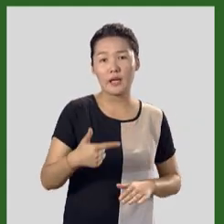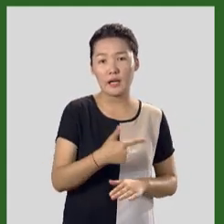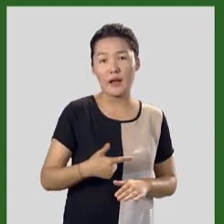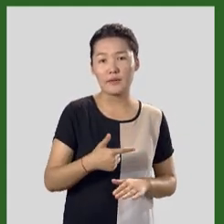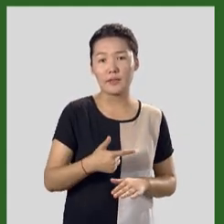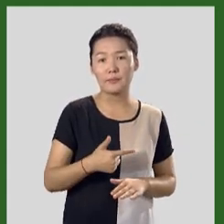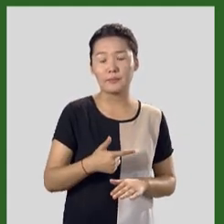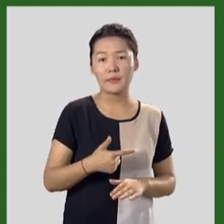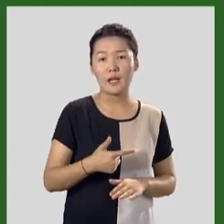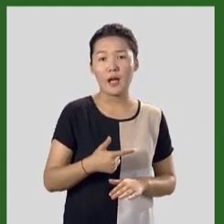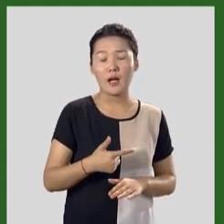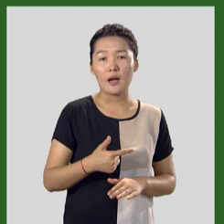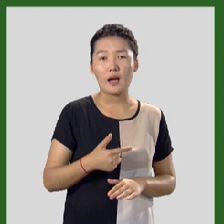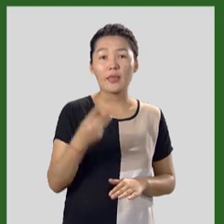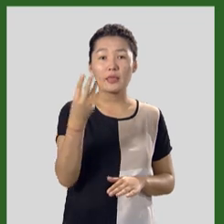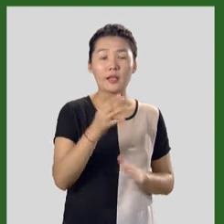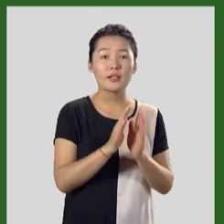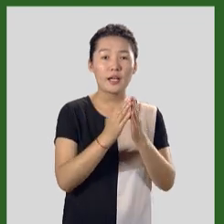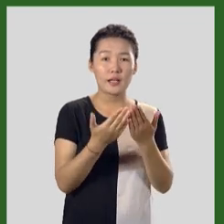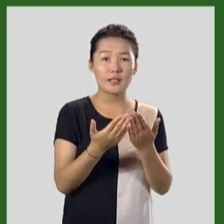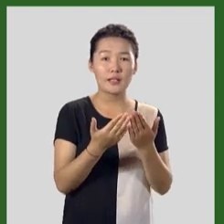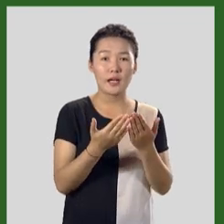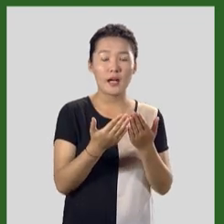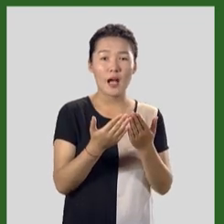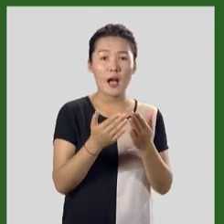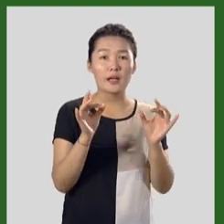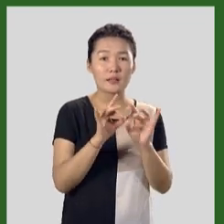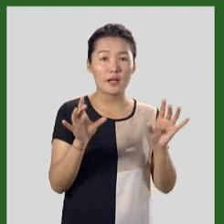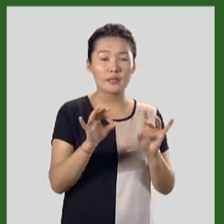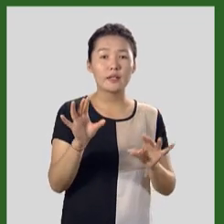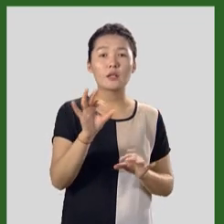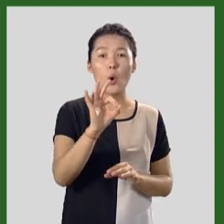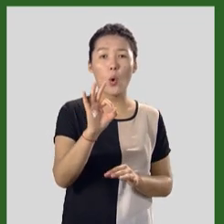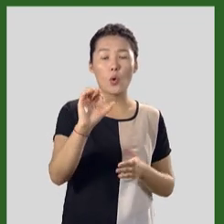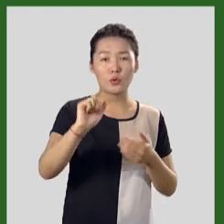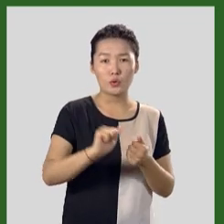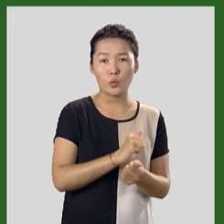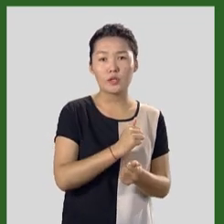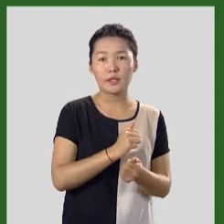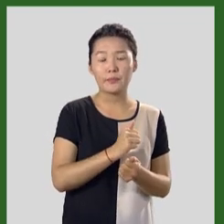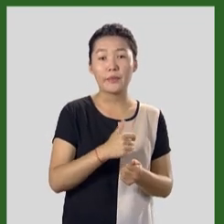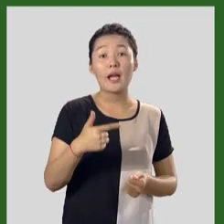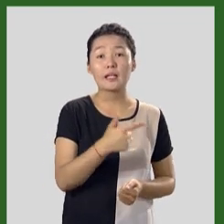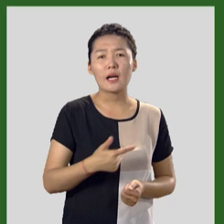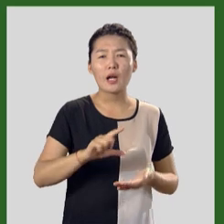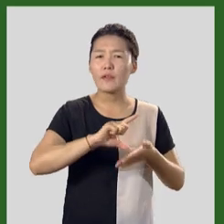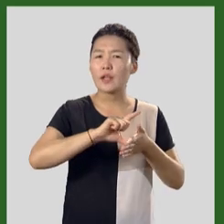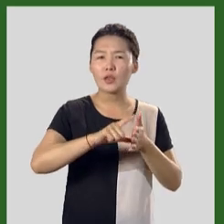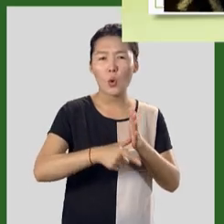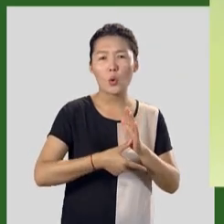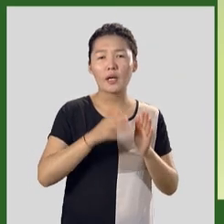автора. Предметом третьей книги составляет суша. География долгое